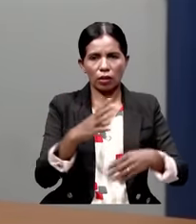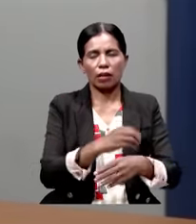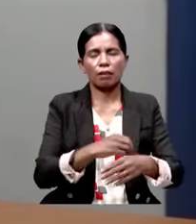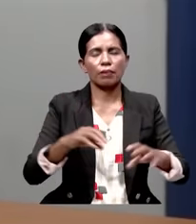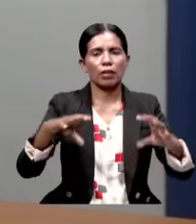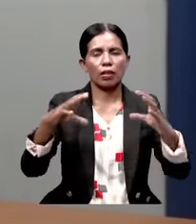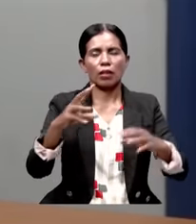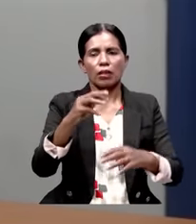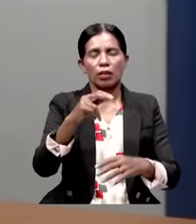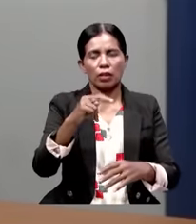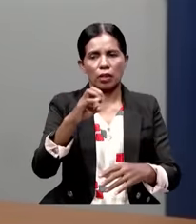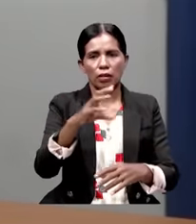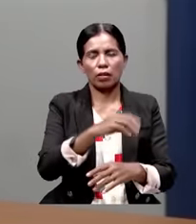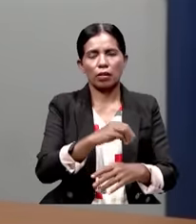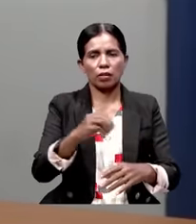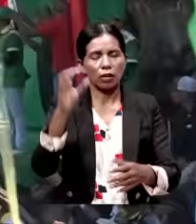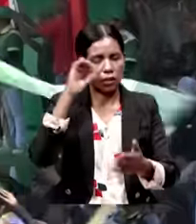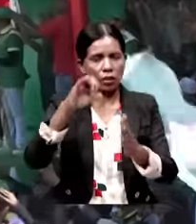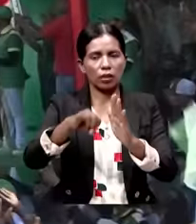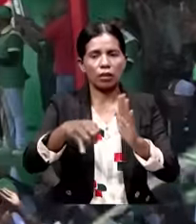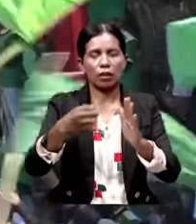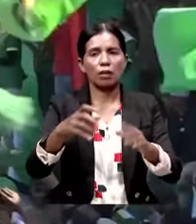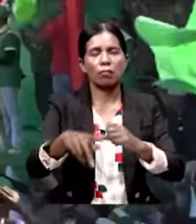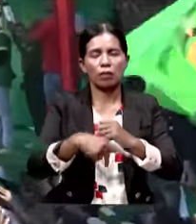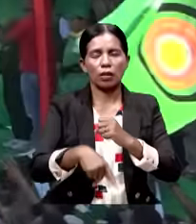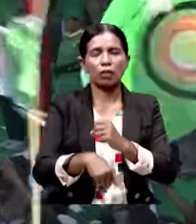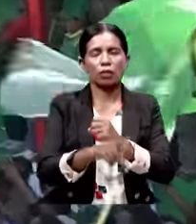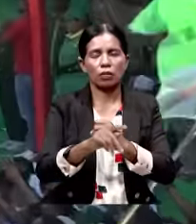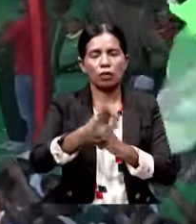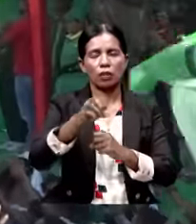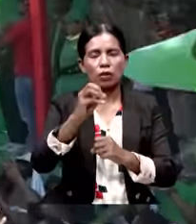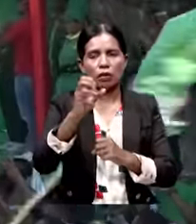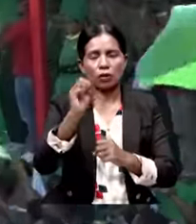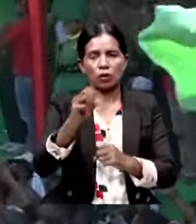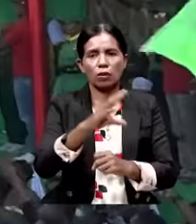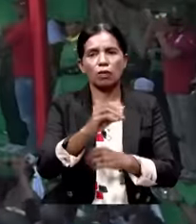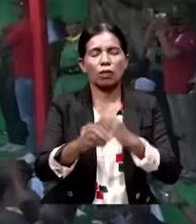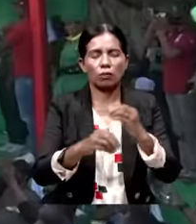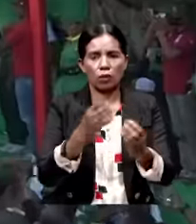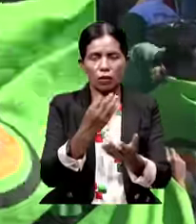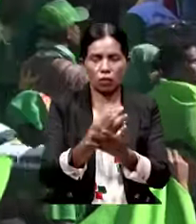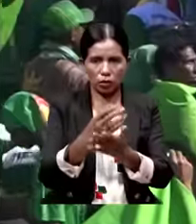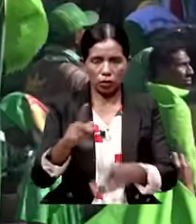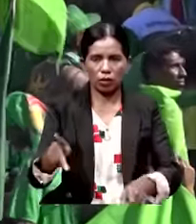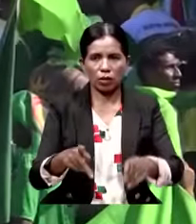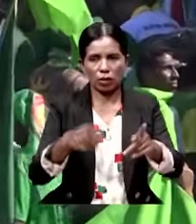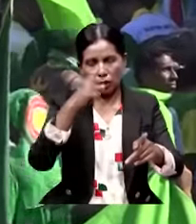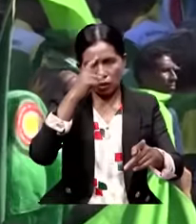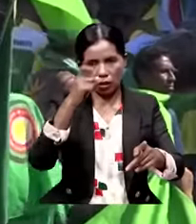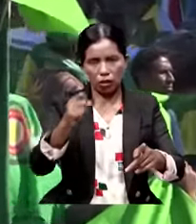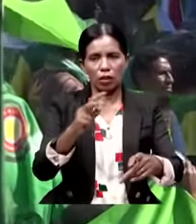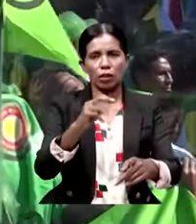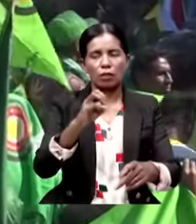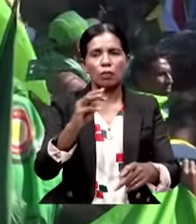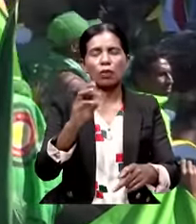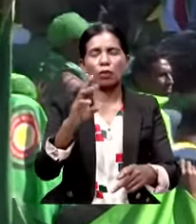conselheiro Naimori ho ex secretario geral partido Kunto Je Agustino relaciona ho subvenção pública, tambah disconfia Naimori uja